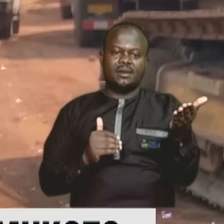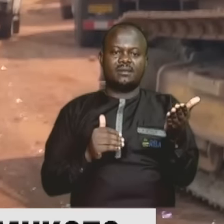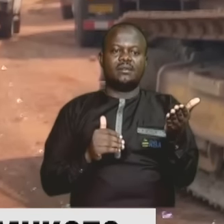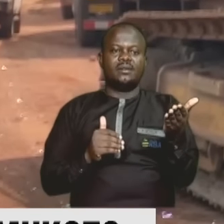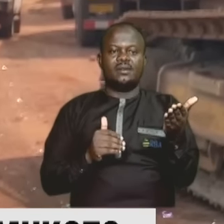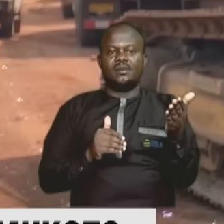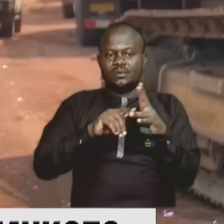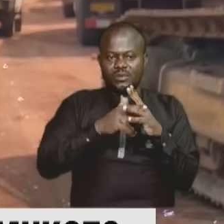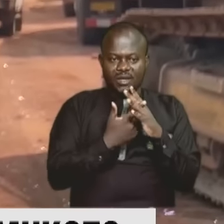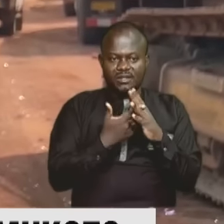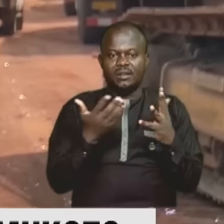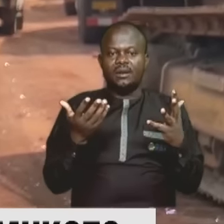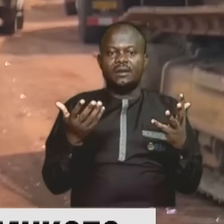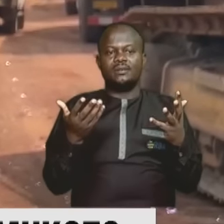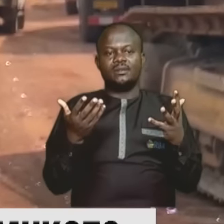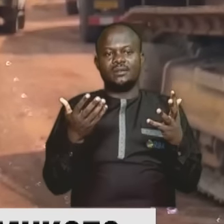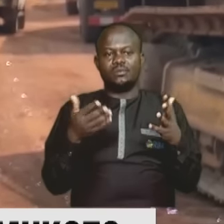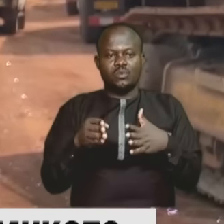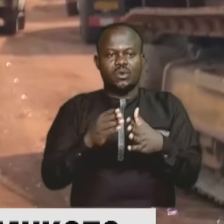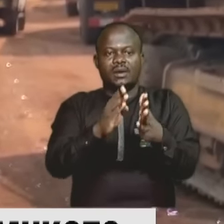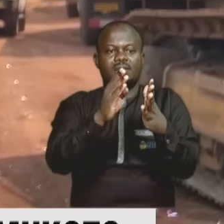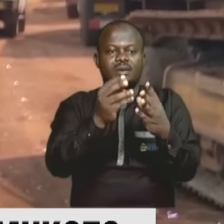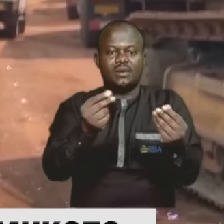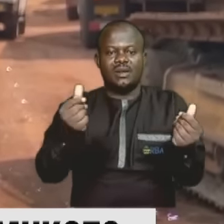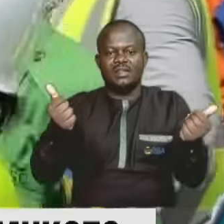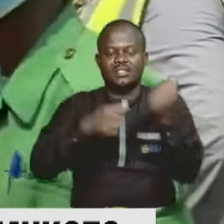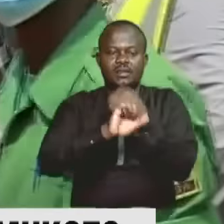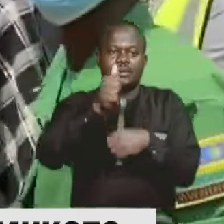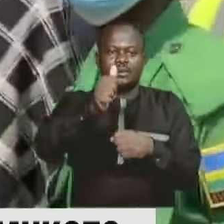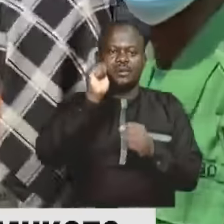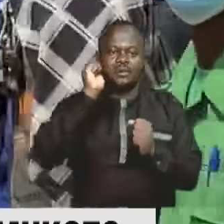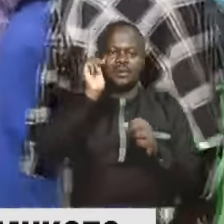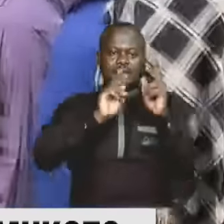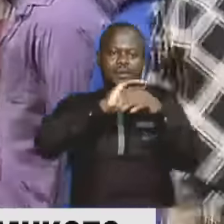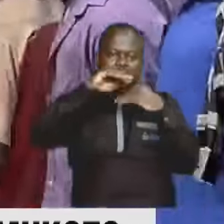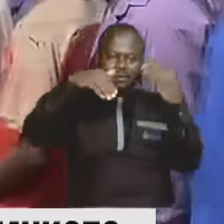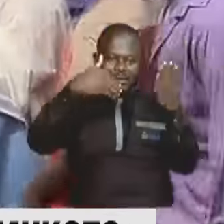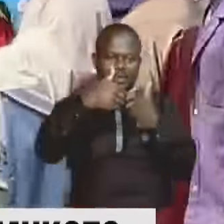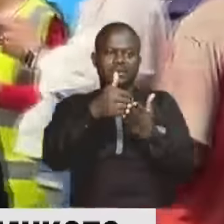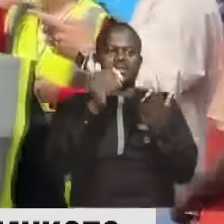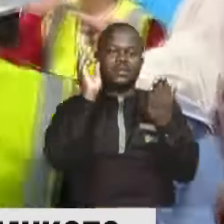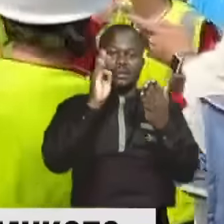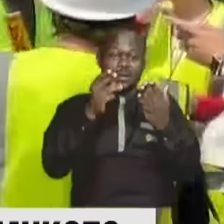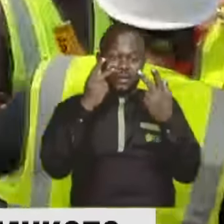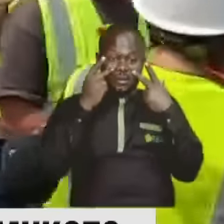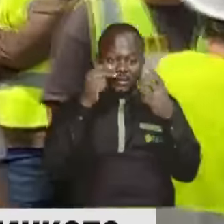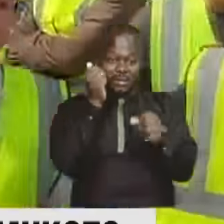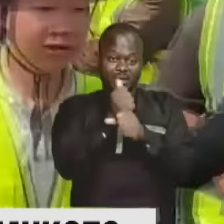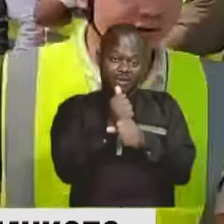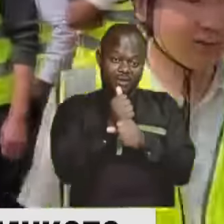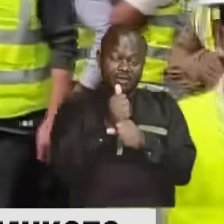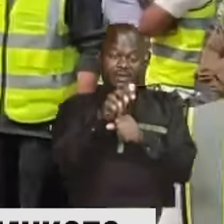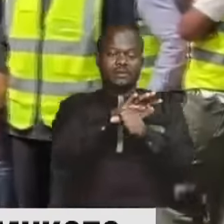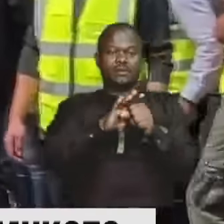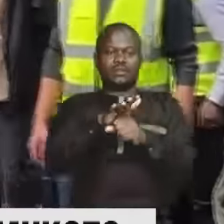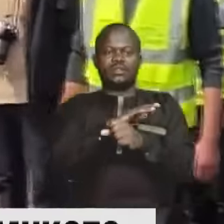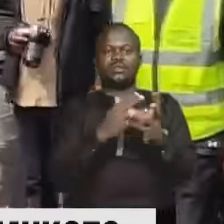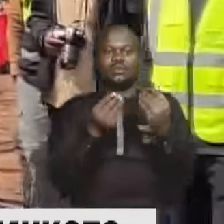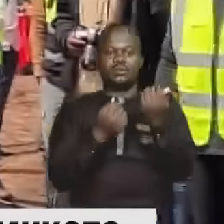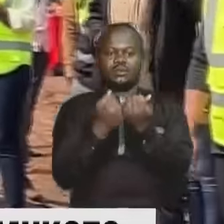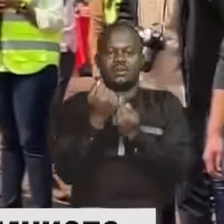mbere y'uko umuhanda wakwangiza ibikorwa byiwe abaturage bo muri ibi bice bagiye kubona akazi niwuzura uborohereza